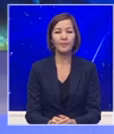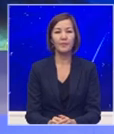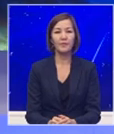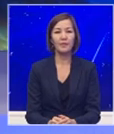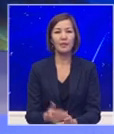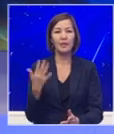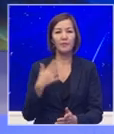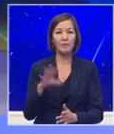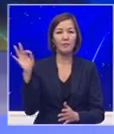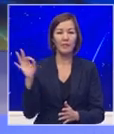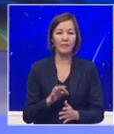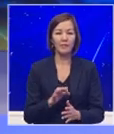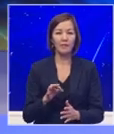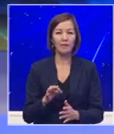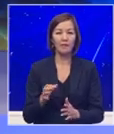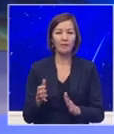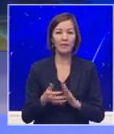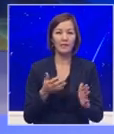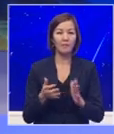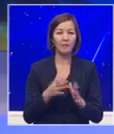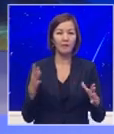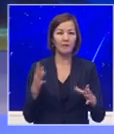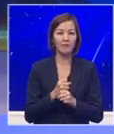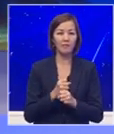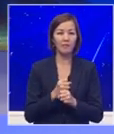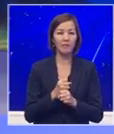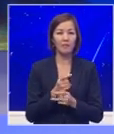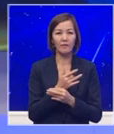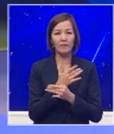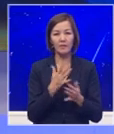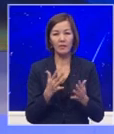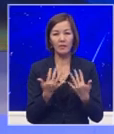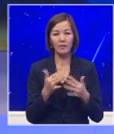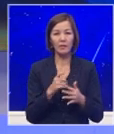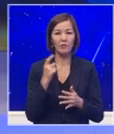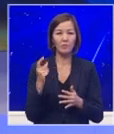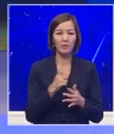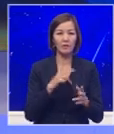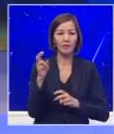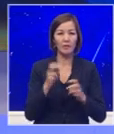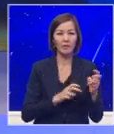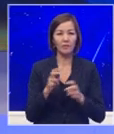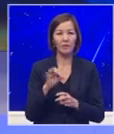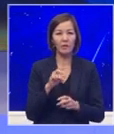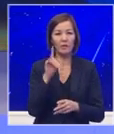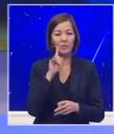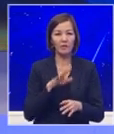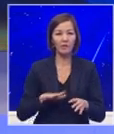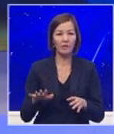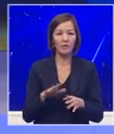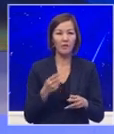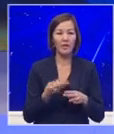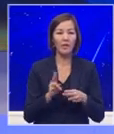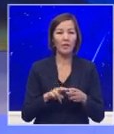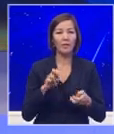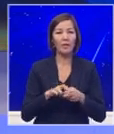практически на 50 процентов испытывают дефицит сырья сельхозтоваропроизводителей индекс и казахского района с этим и другими